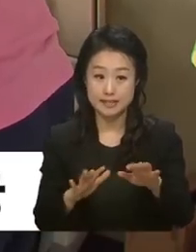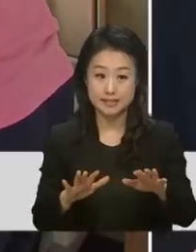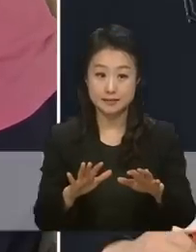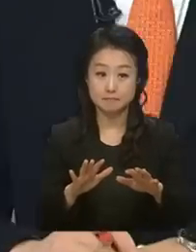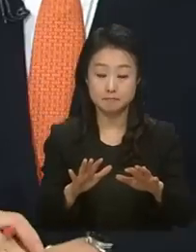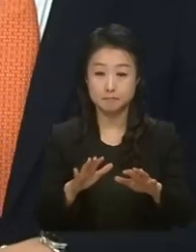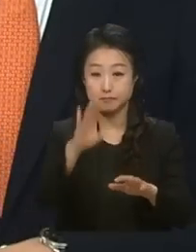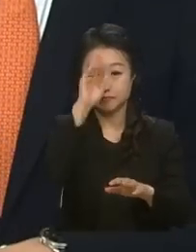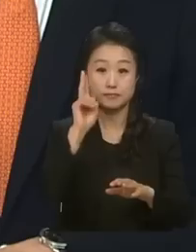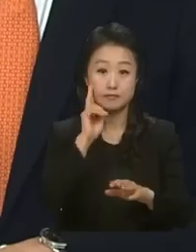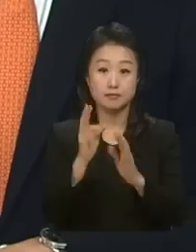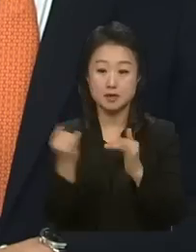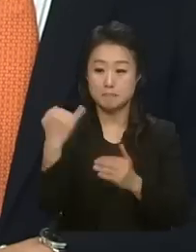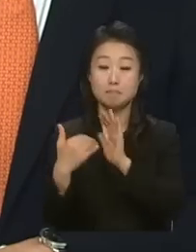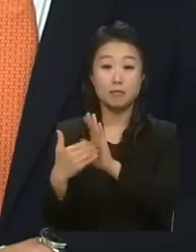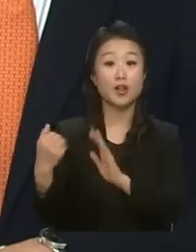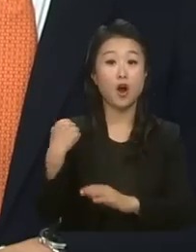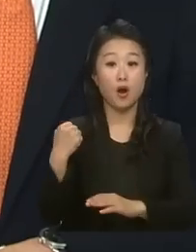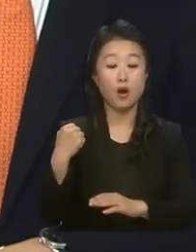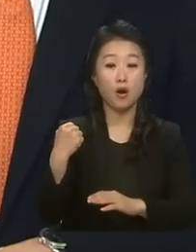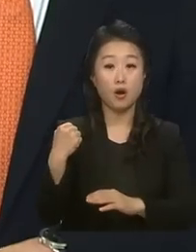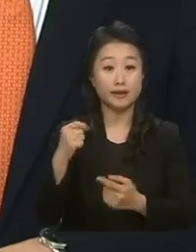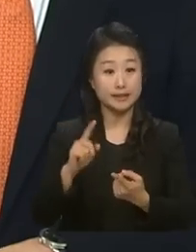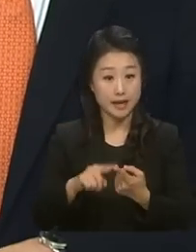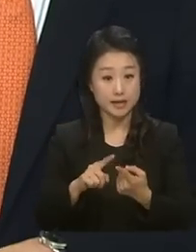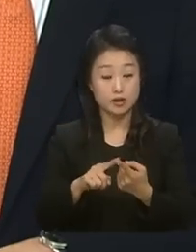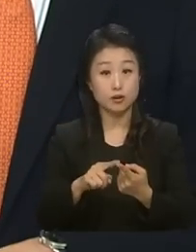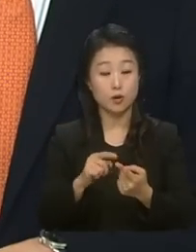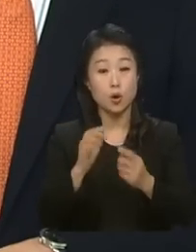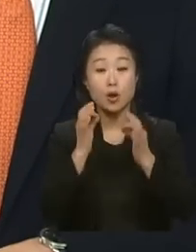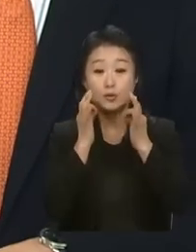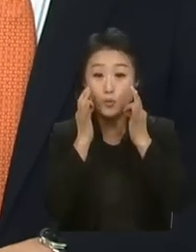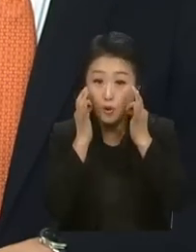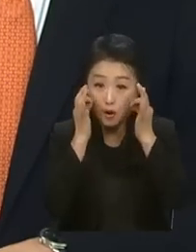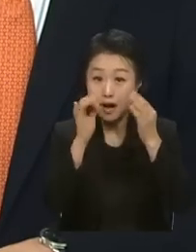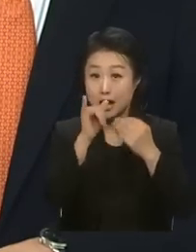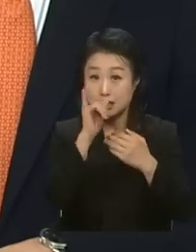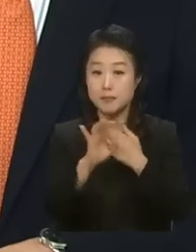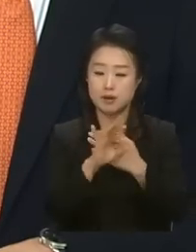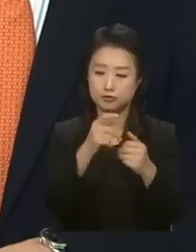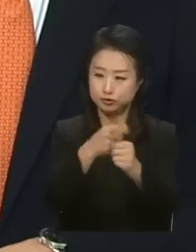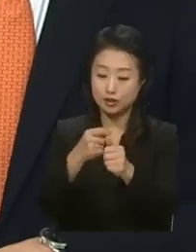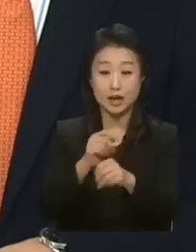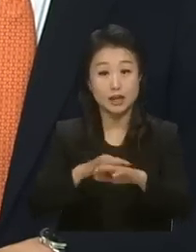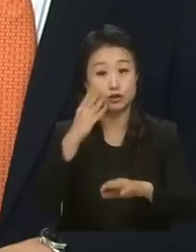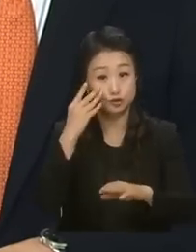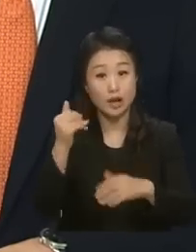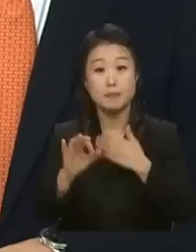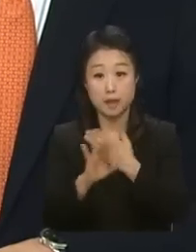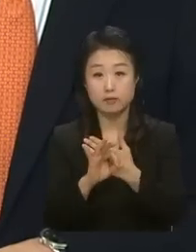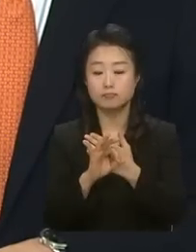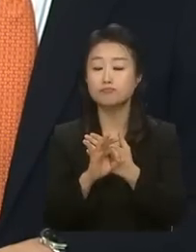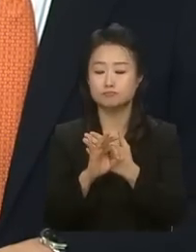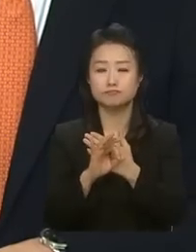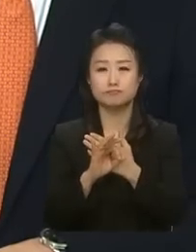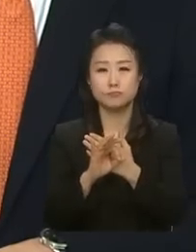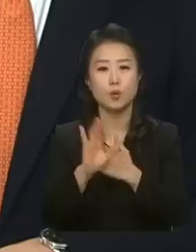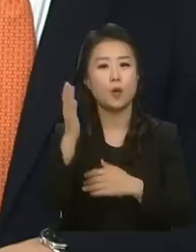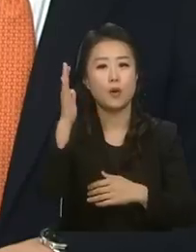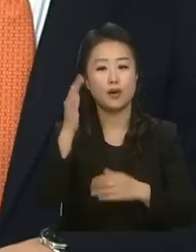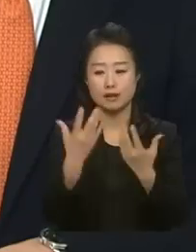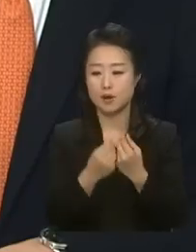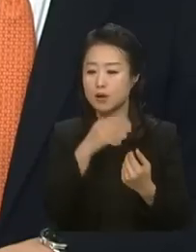강조했습니다. 우리가 인위적으로 충분히 가능한 건데요. 노력을 하면 가능하다는 겁니다. 고위험군 면역 획득인데